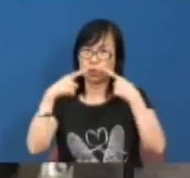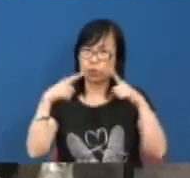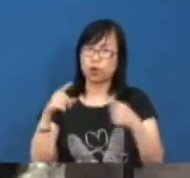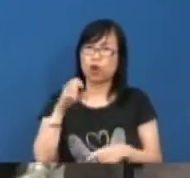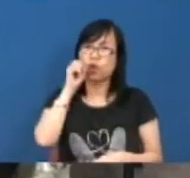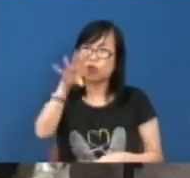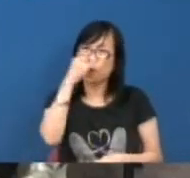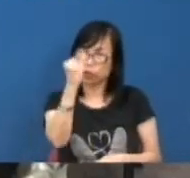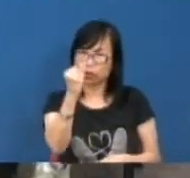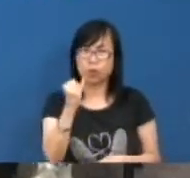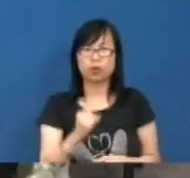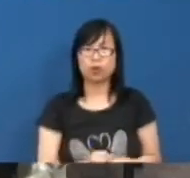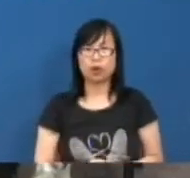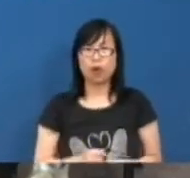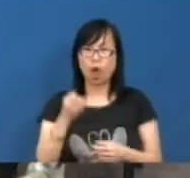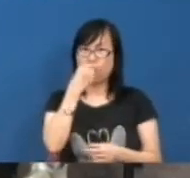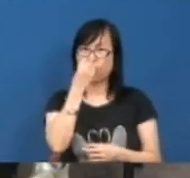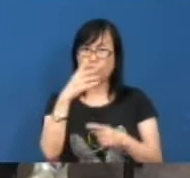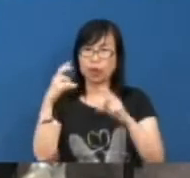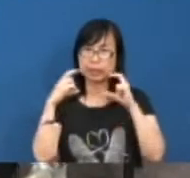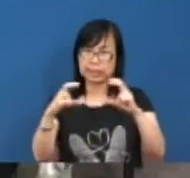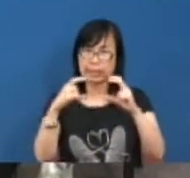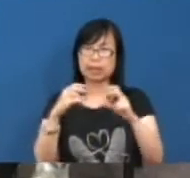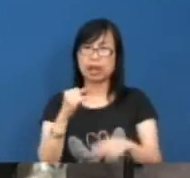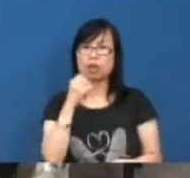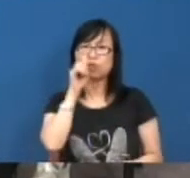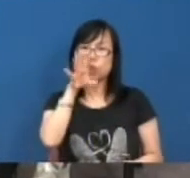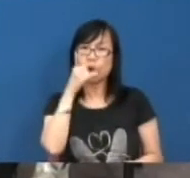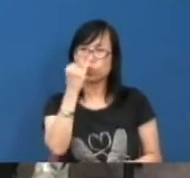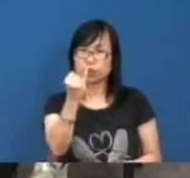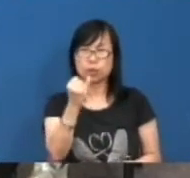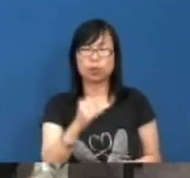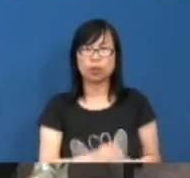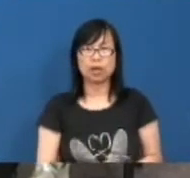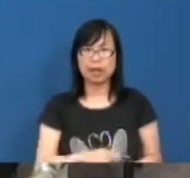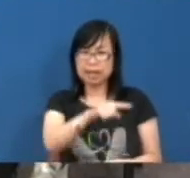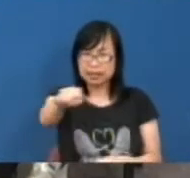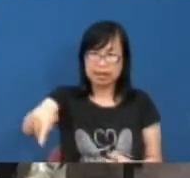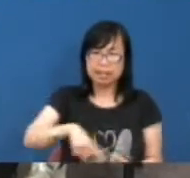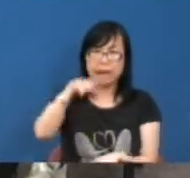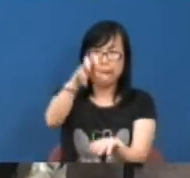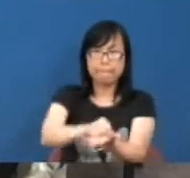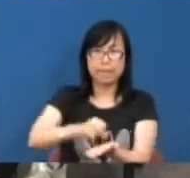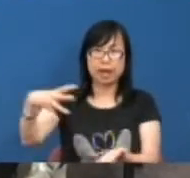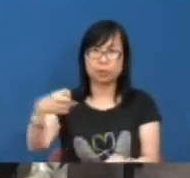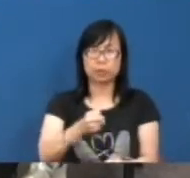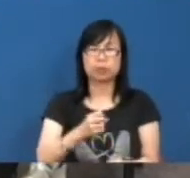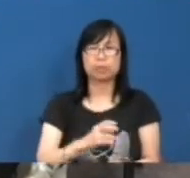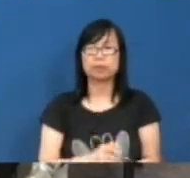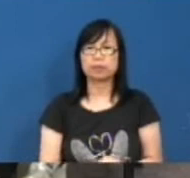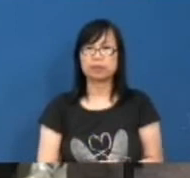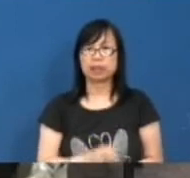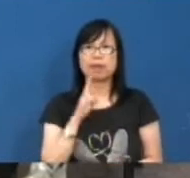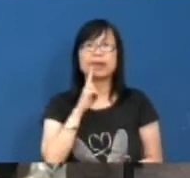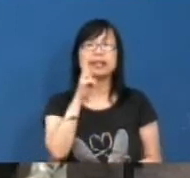唱衰一路繼續咧，係唱衰港鐵，同埋咧唱衰一啲咧地產霸權嘅人。咁咧變咗，希望能夠真係警